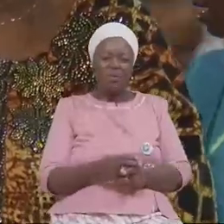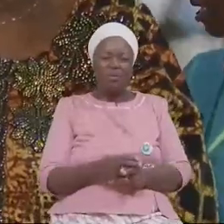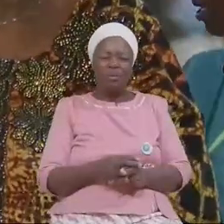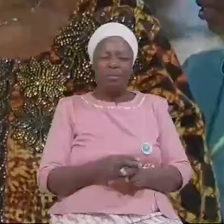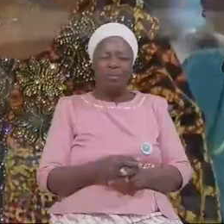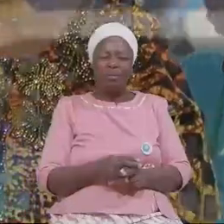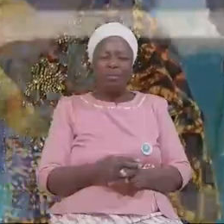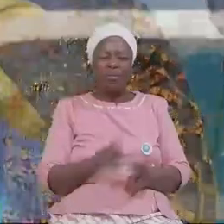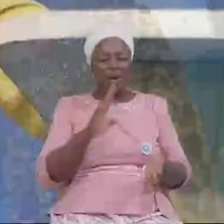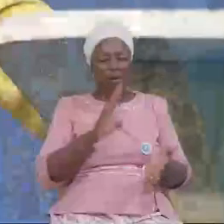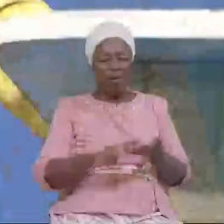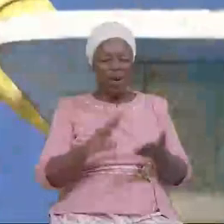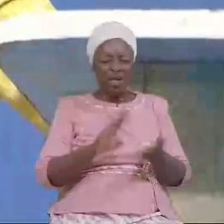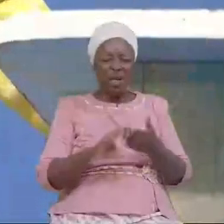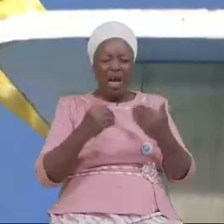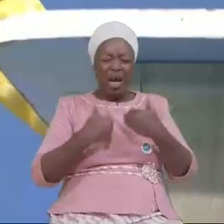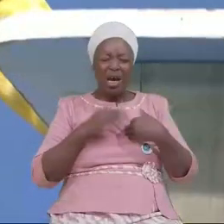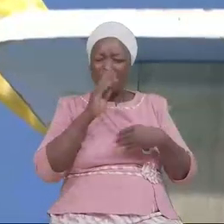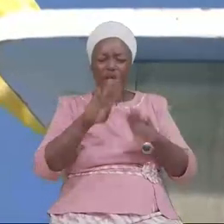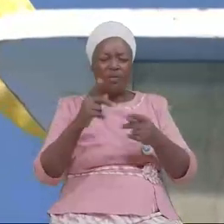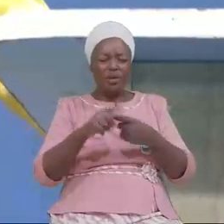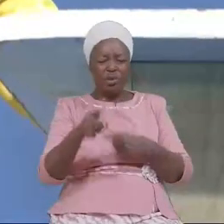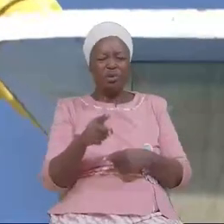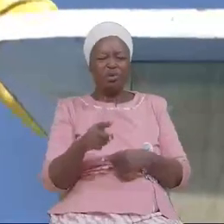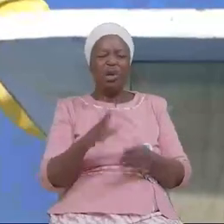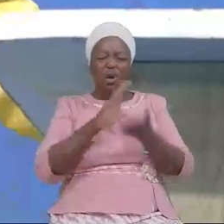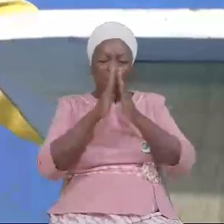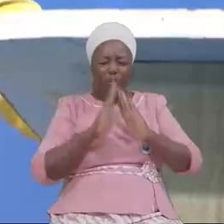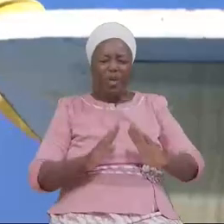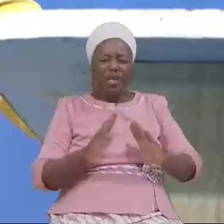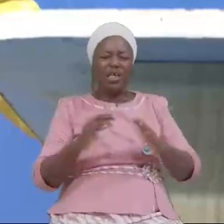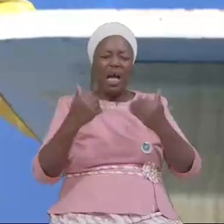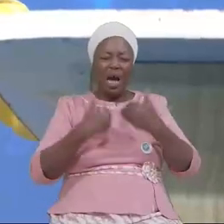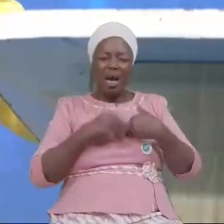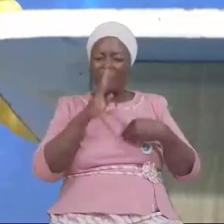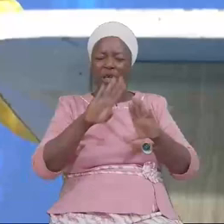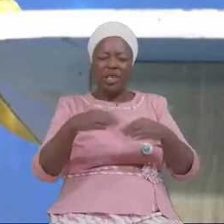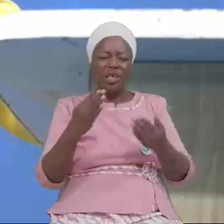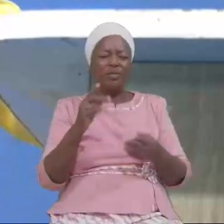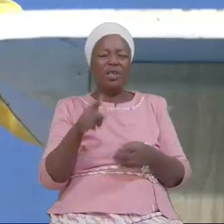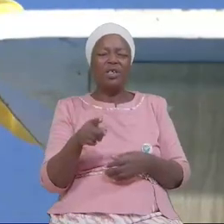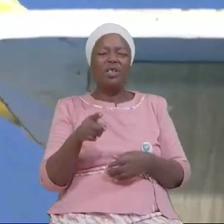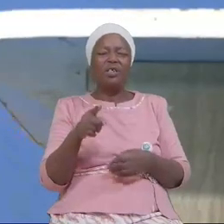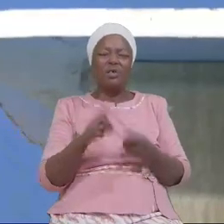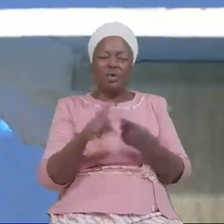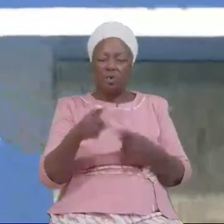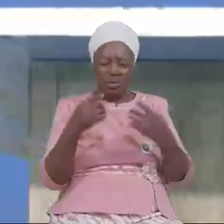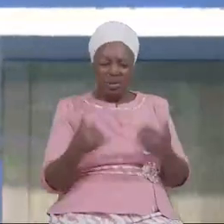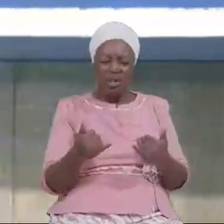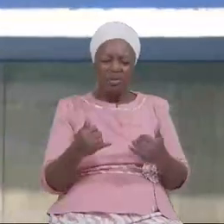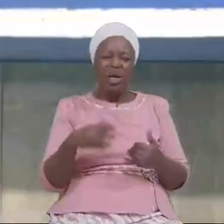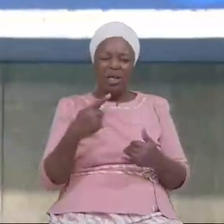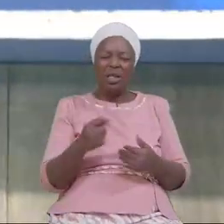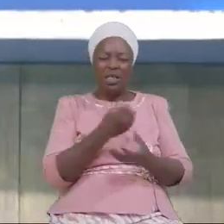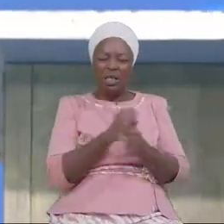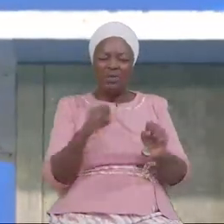de leur cœur au nom de Jésus. Le pardon vous est offert. La paix vous est donnée. Le